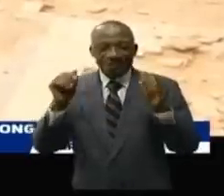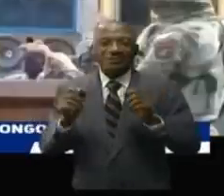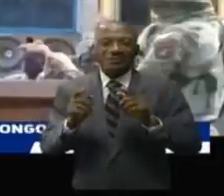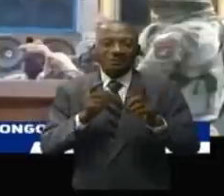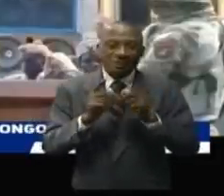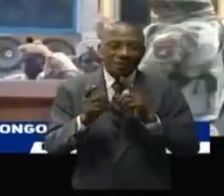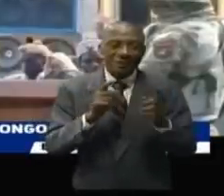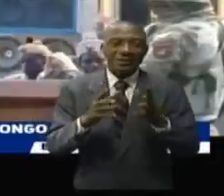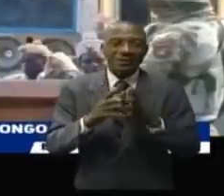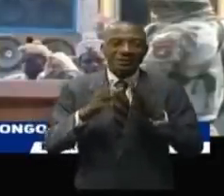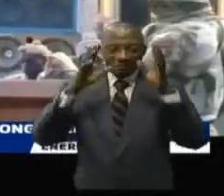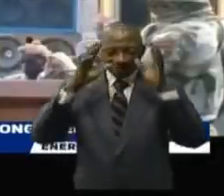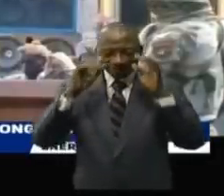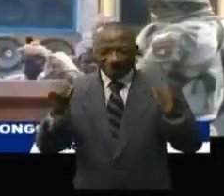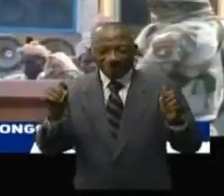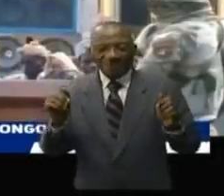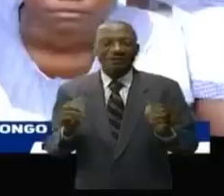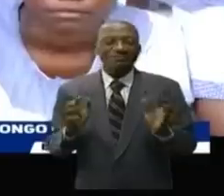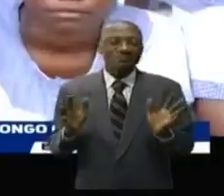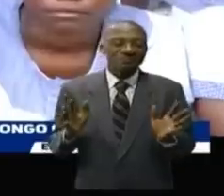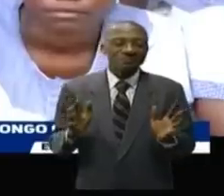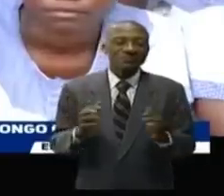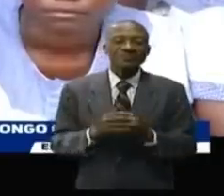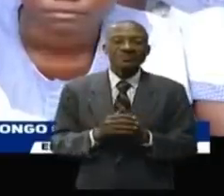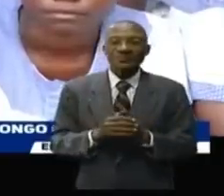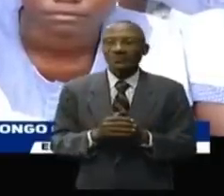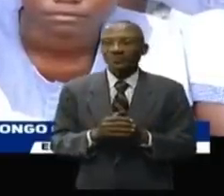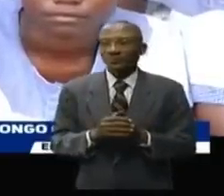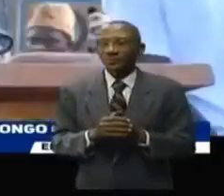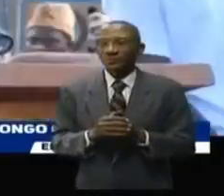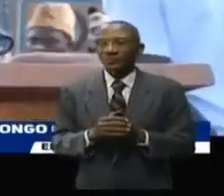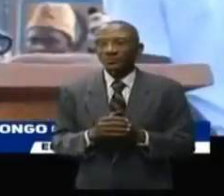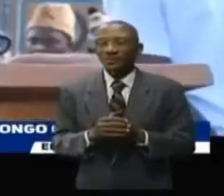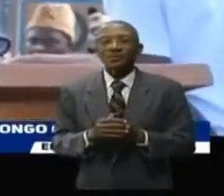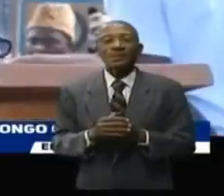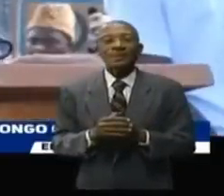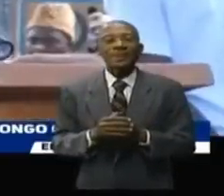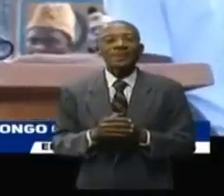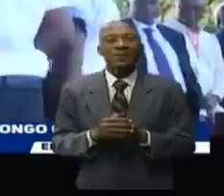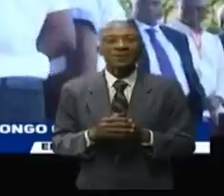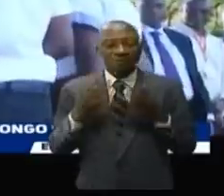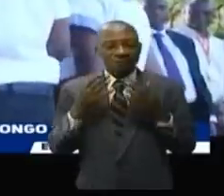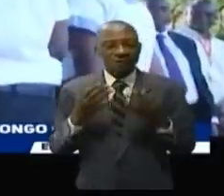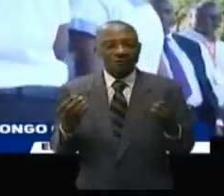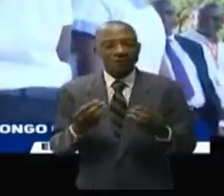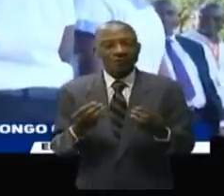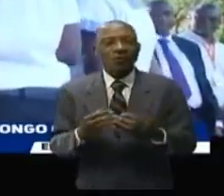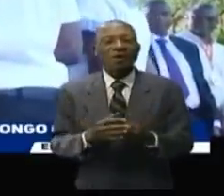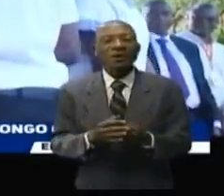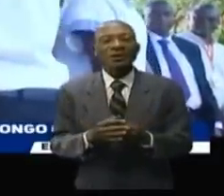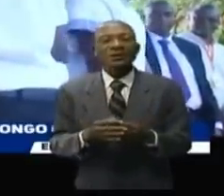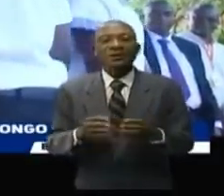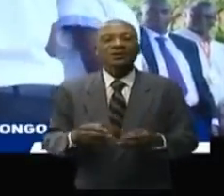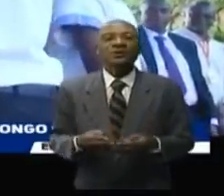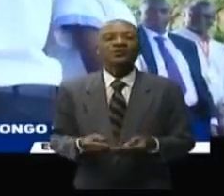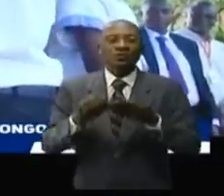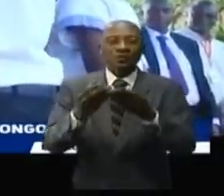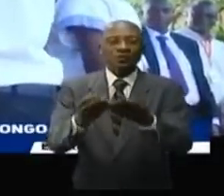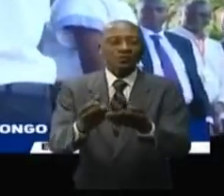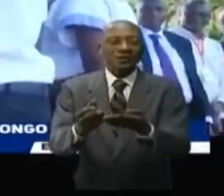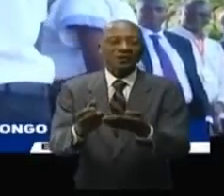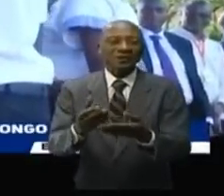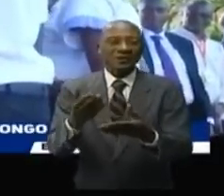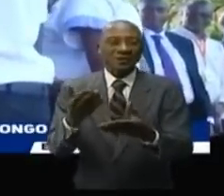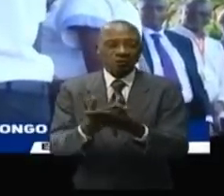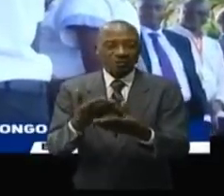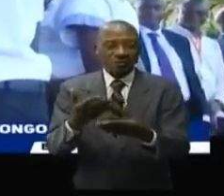temps. D'où cette panoplie de demandes muées en requêtes dont le document a été remis, séance tenante par les